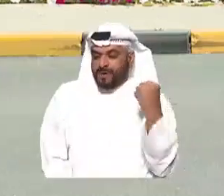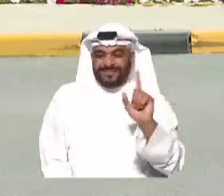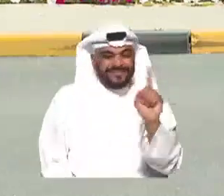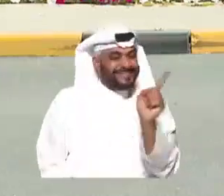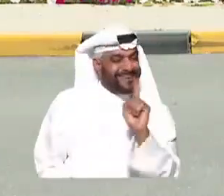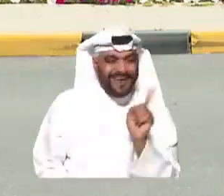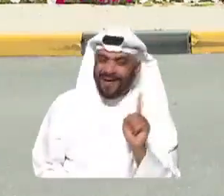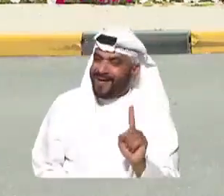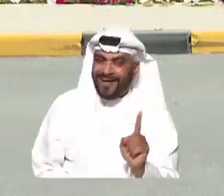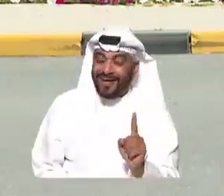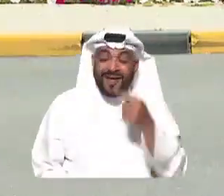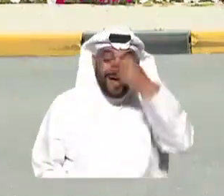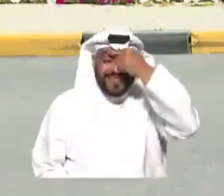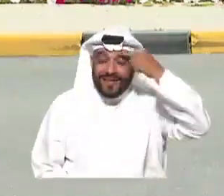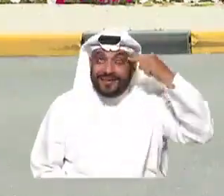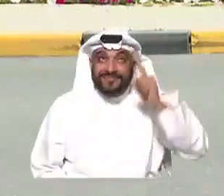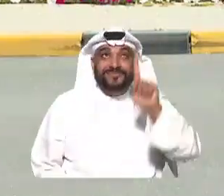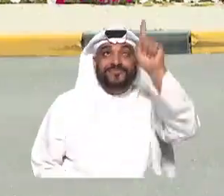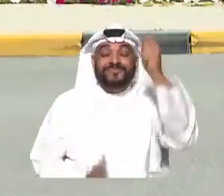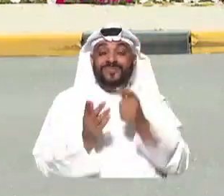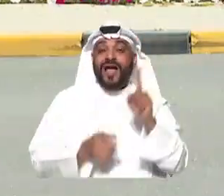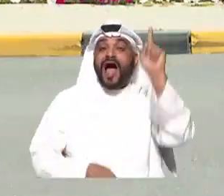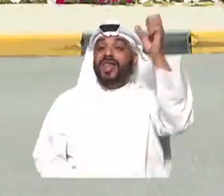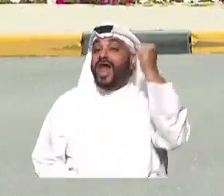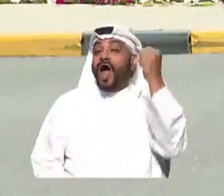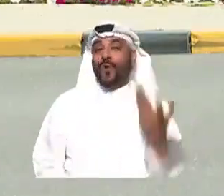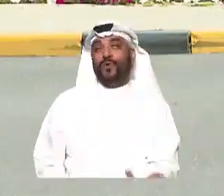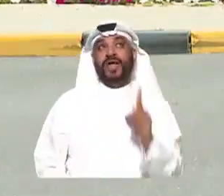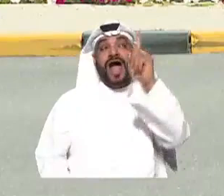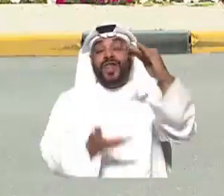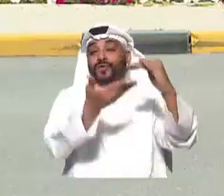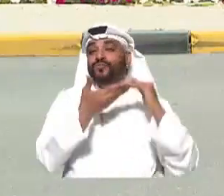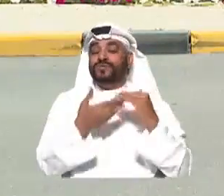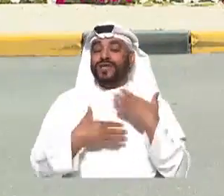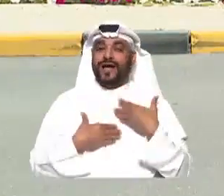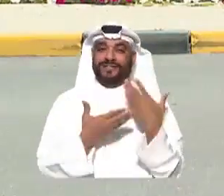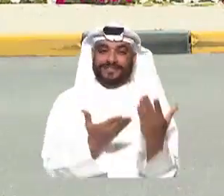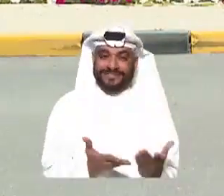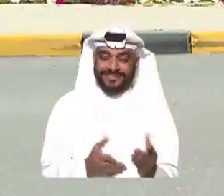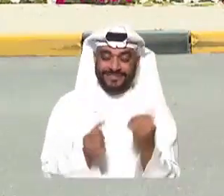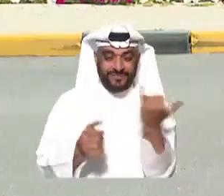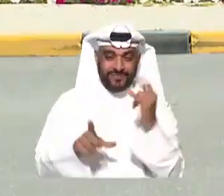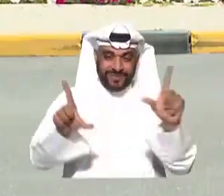للعبور بهذه الأزمة إلى بر الأمان. لما أبو علاوي، تلفزيون دولة الكويت.